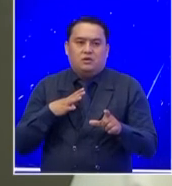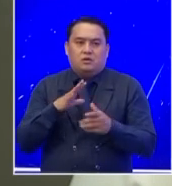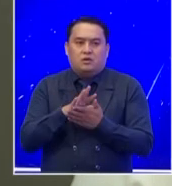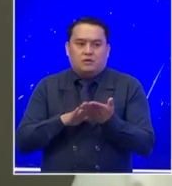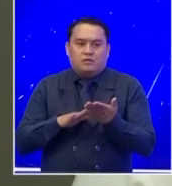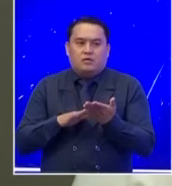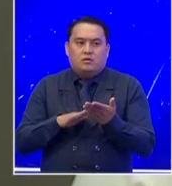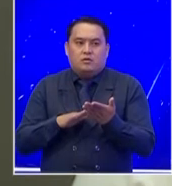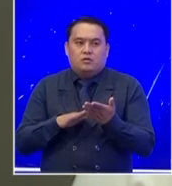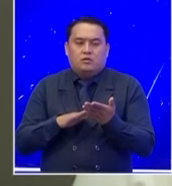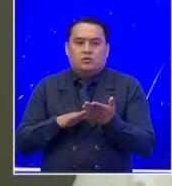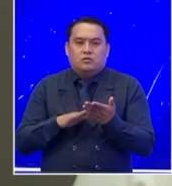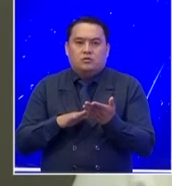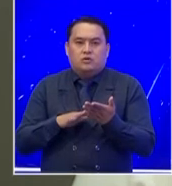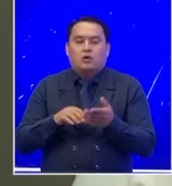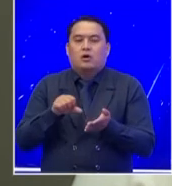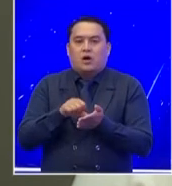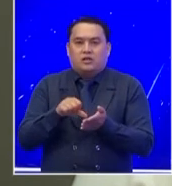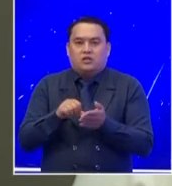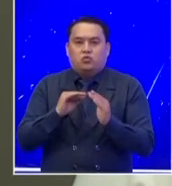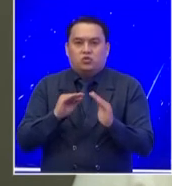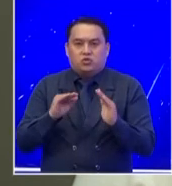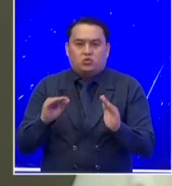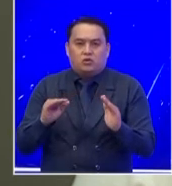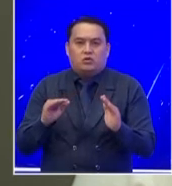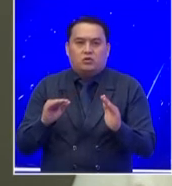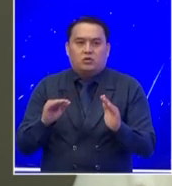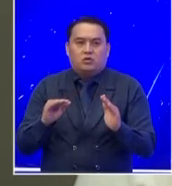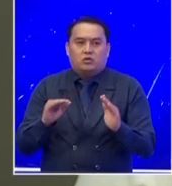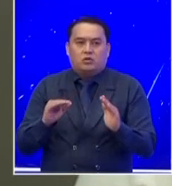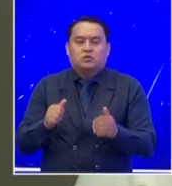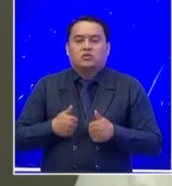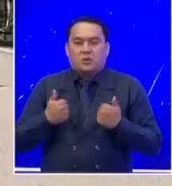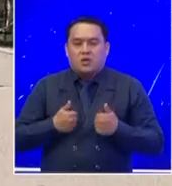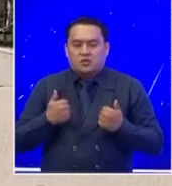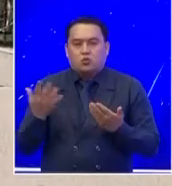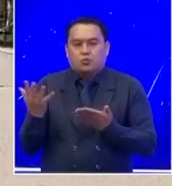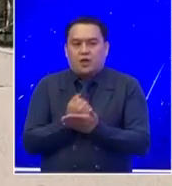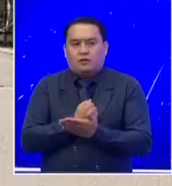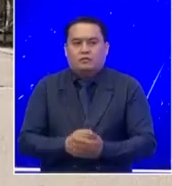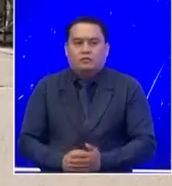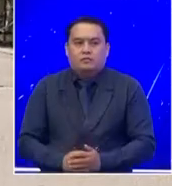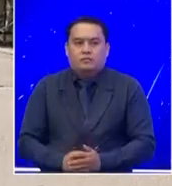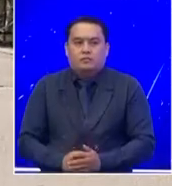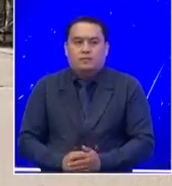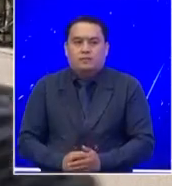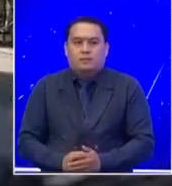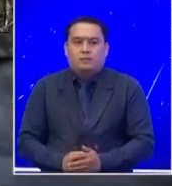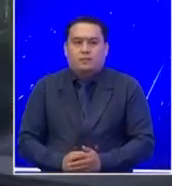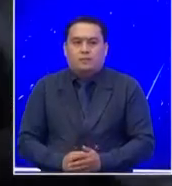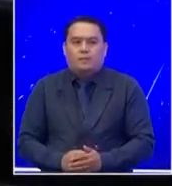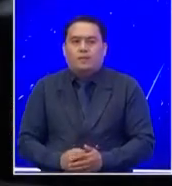достигнутом, собираюсь дальше участвовать еще больше в олимпиадах и стремиться к успеху. Школа насчитывает более